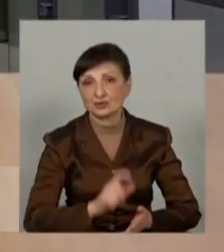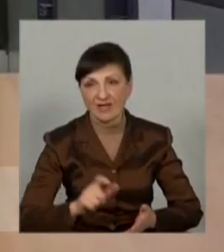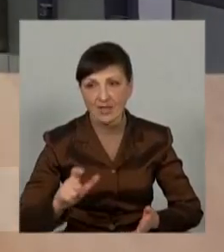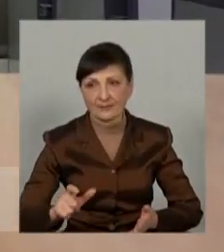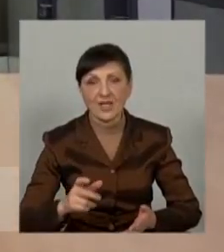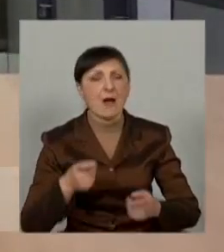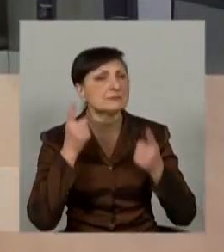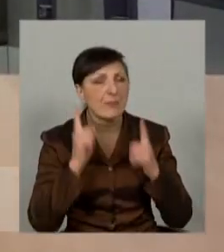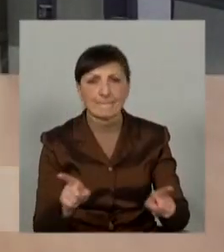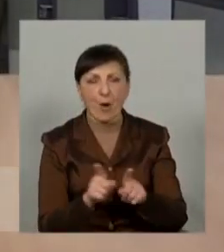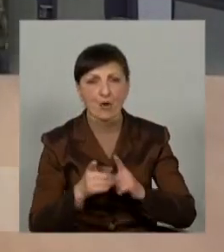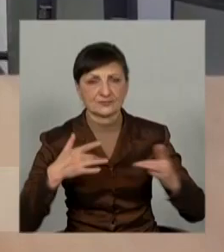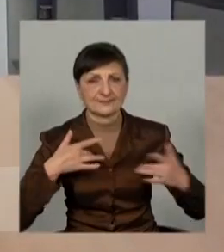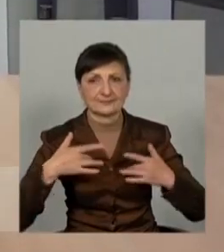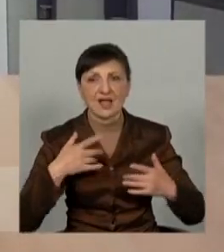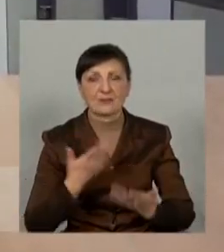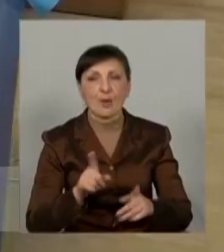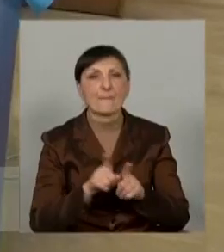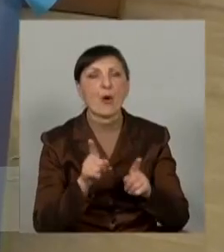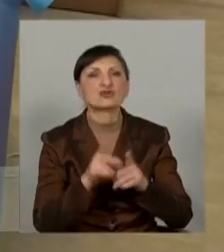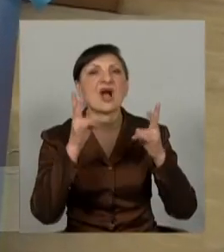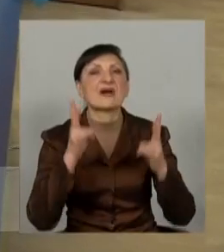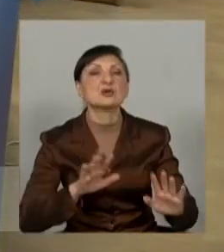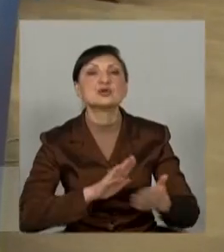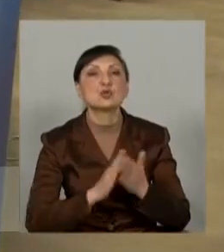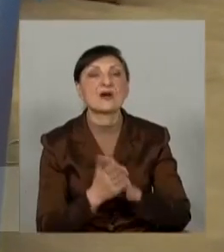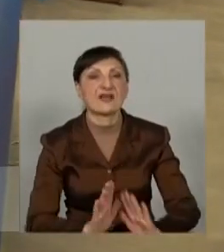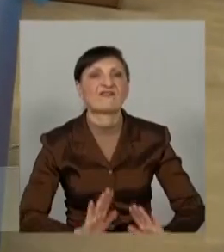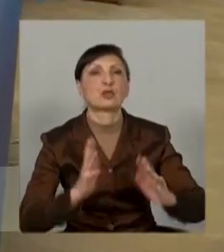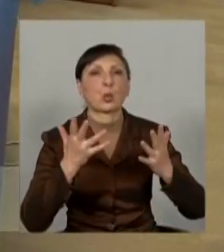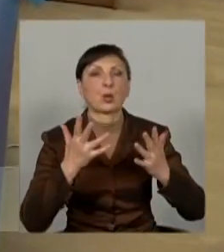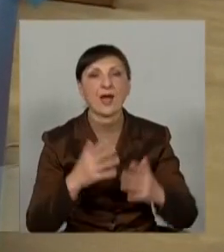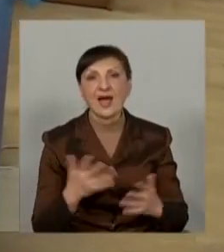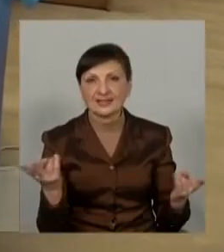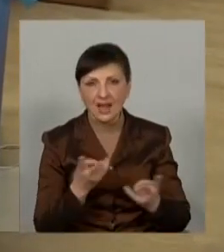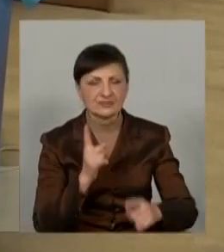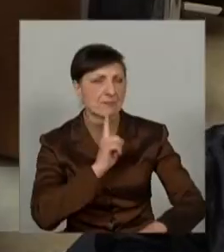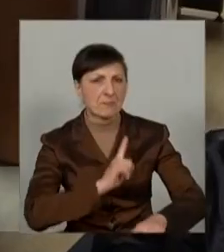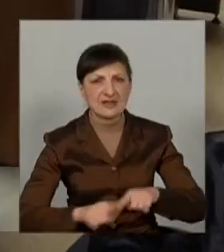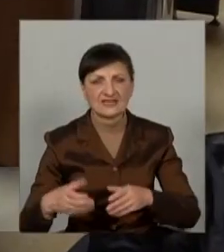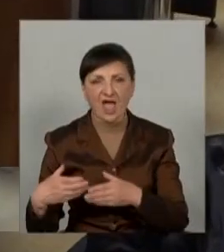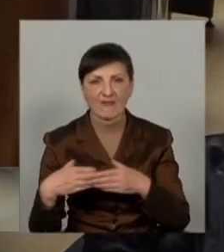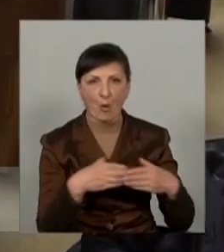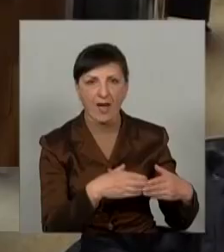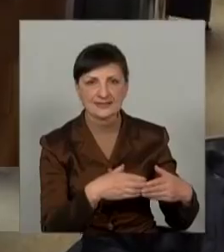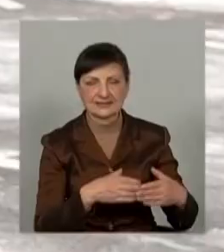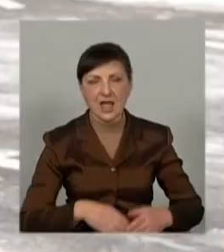Для реалистичности спасатели воссоздали аварийные ситуации на объекте, требующие незамедлительной